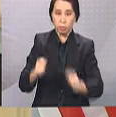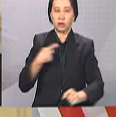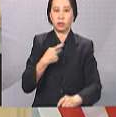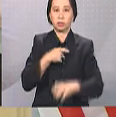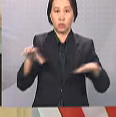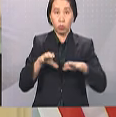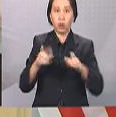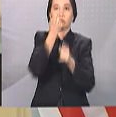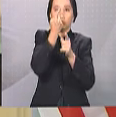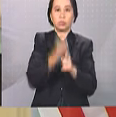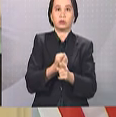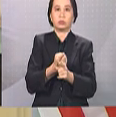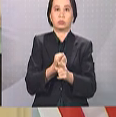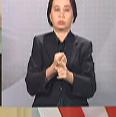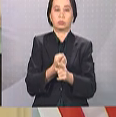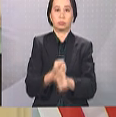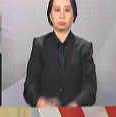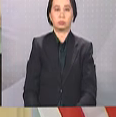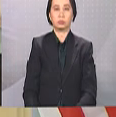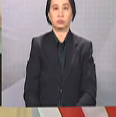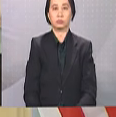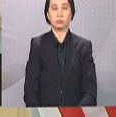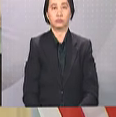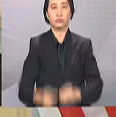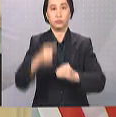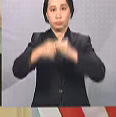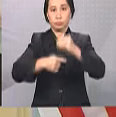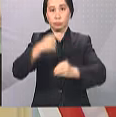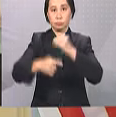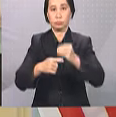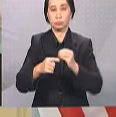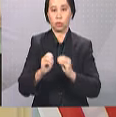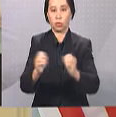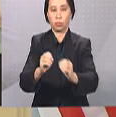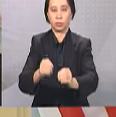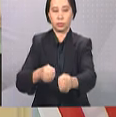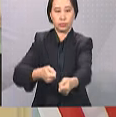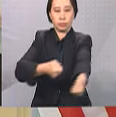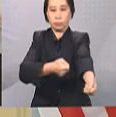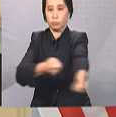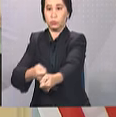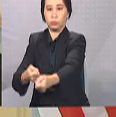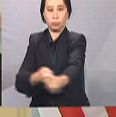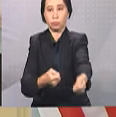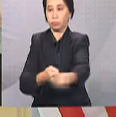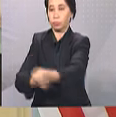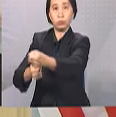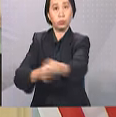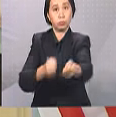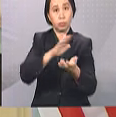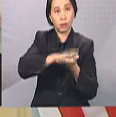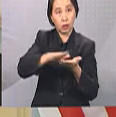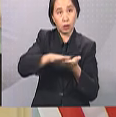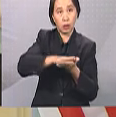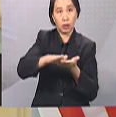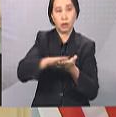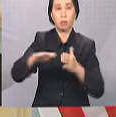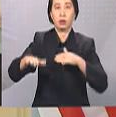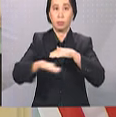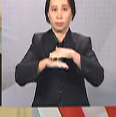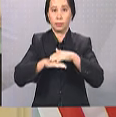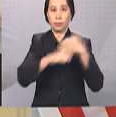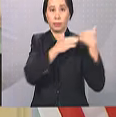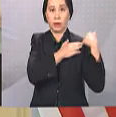amat tepat sekali. Mengenai operasi sanitasi awam di bawah kawal selia